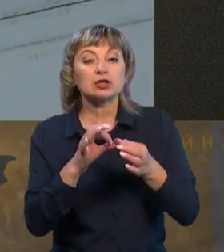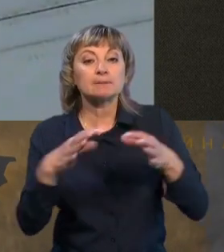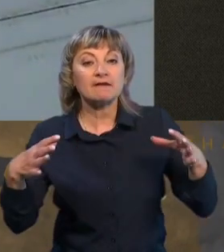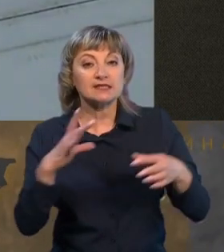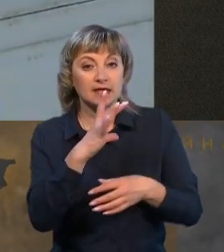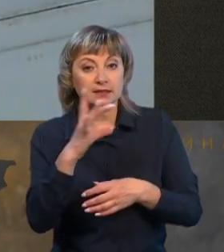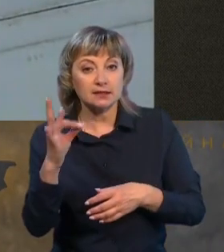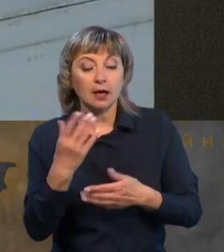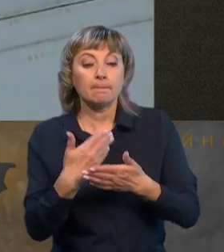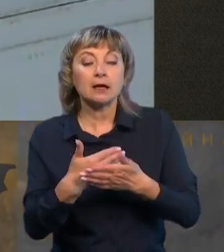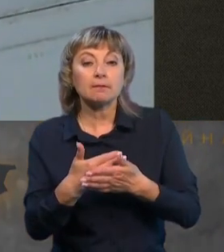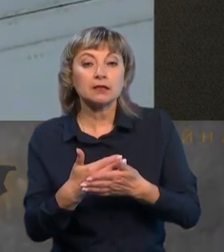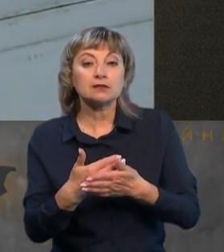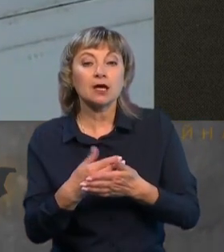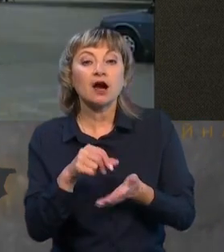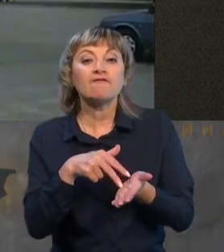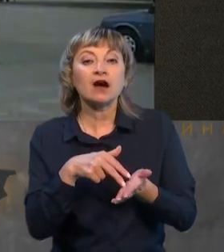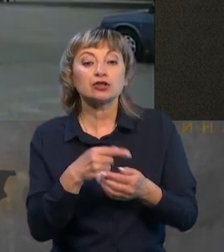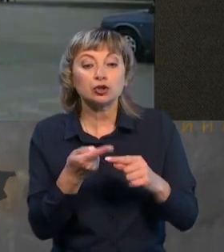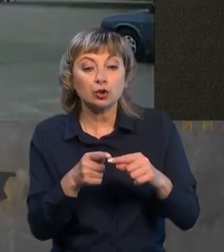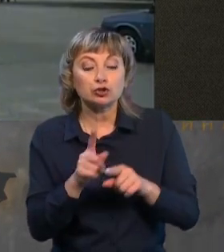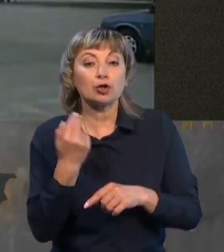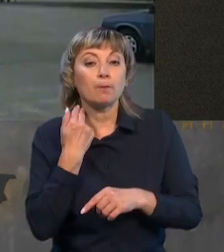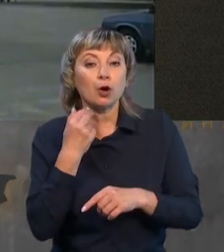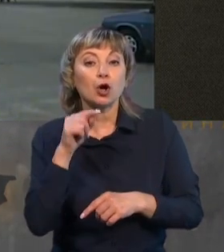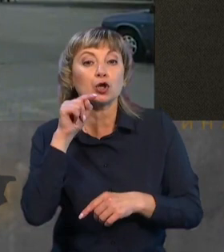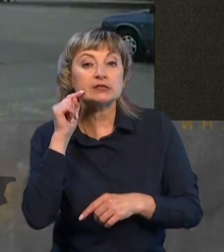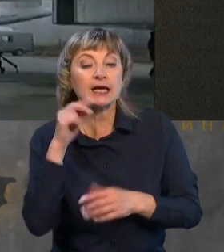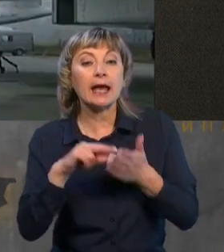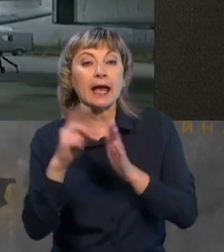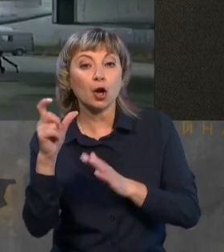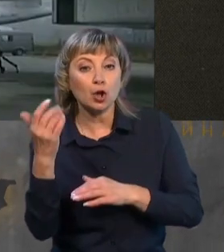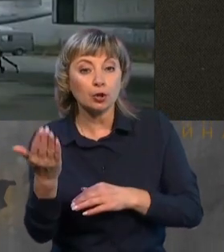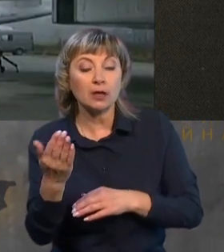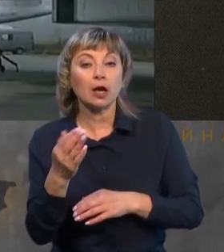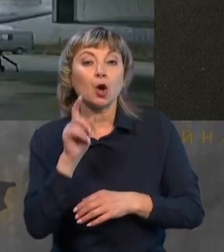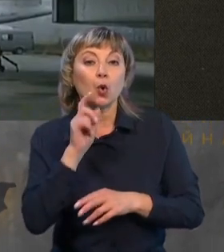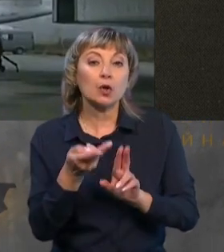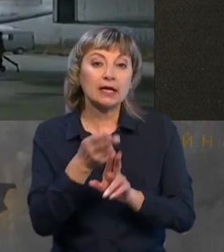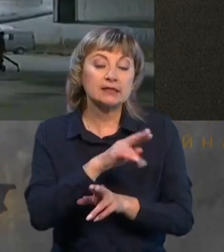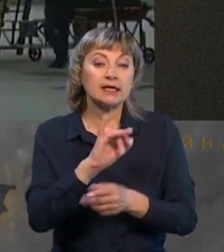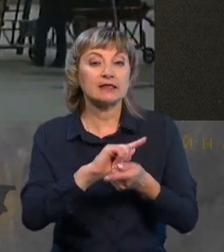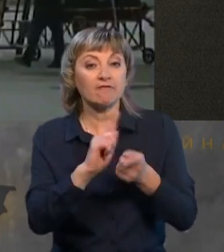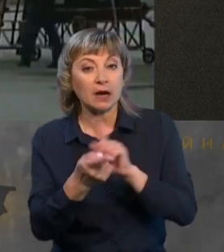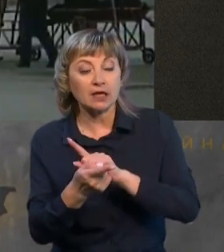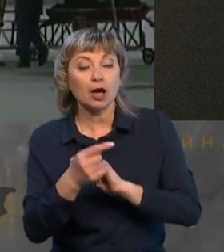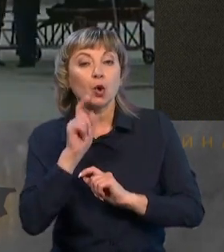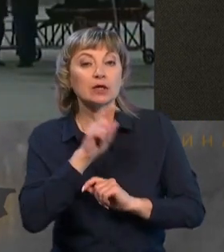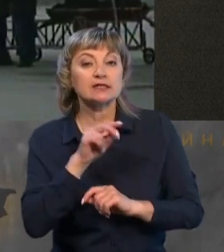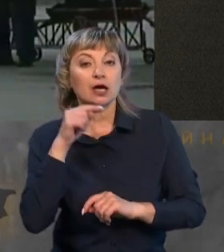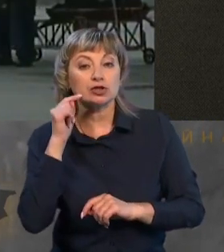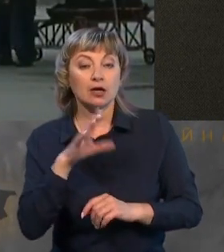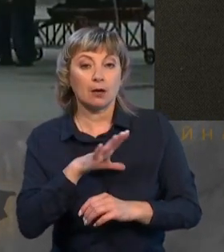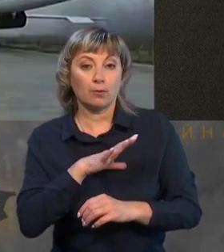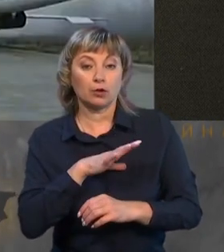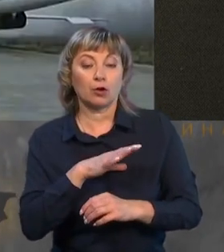то приблизно вартість того щоб боргувала російська економіка українські і навпаки і українсько-російські було